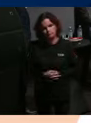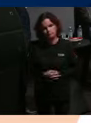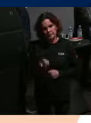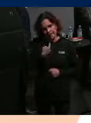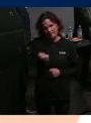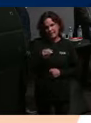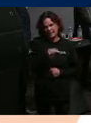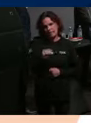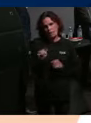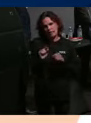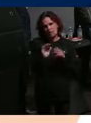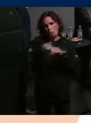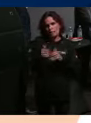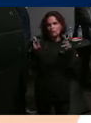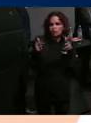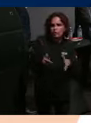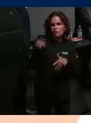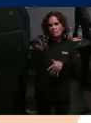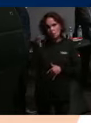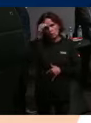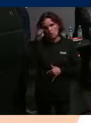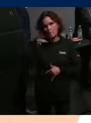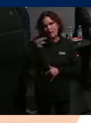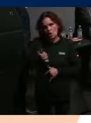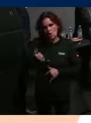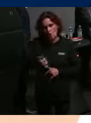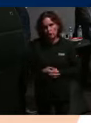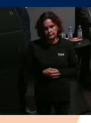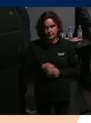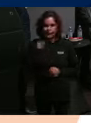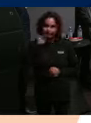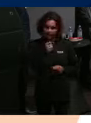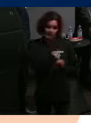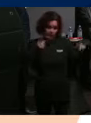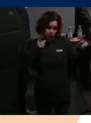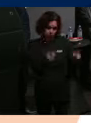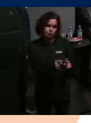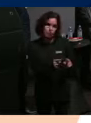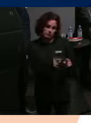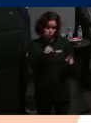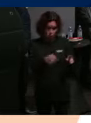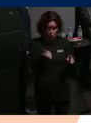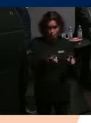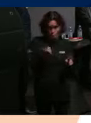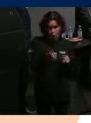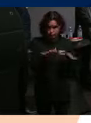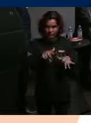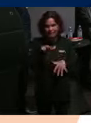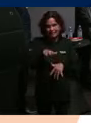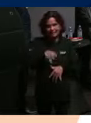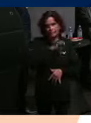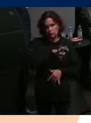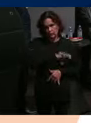nord for 700 millioner kroner per år. Det er en reduksjon i inneværende år på ca.